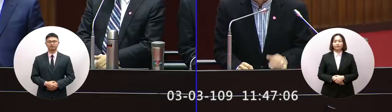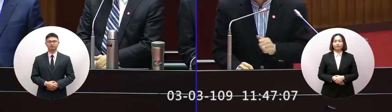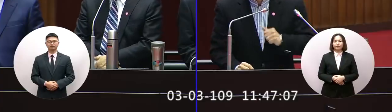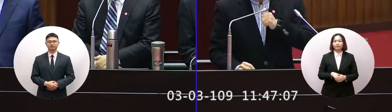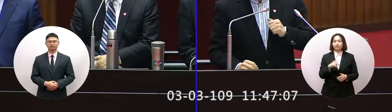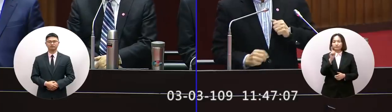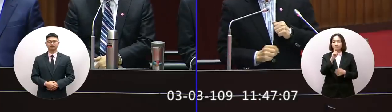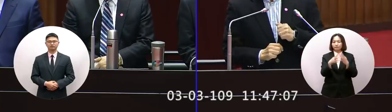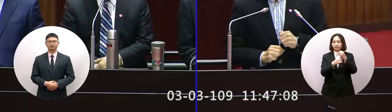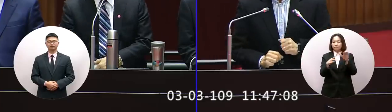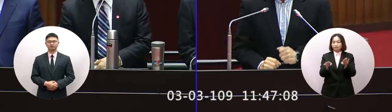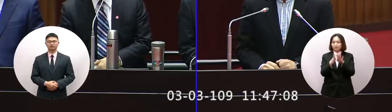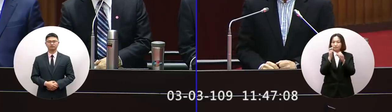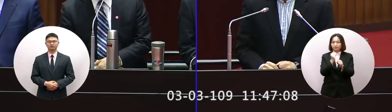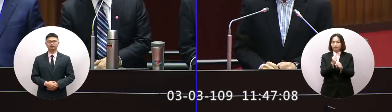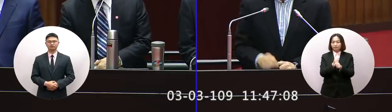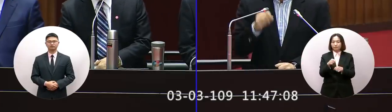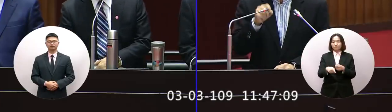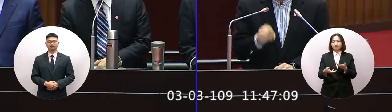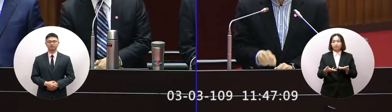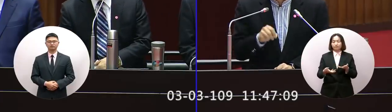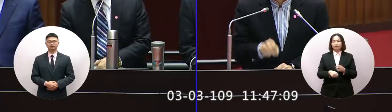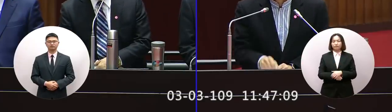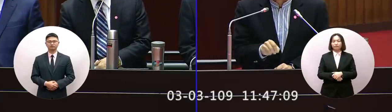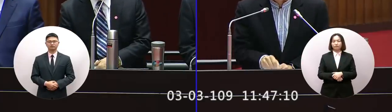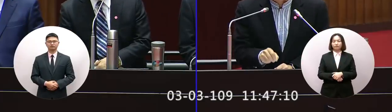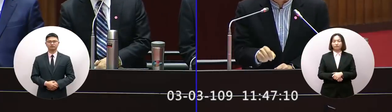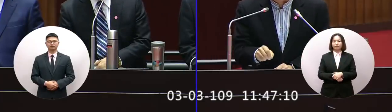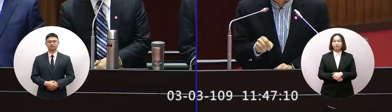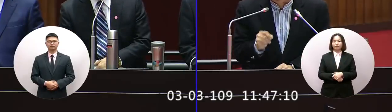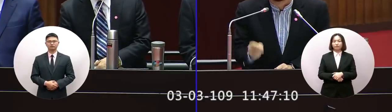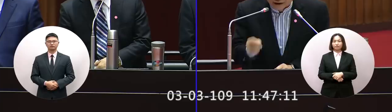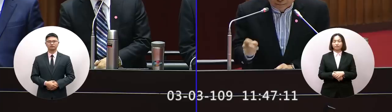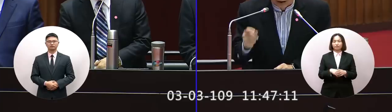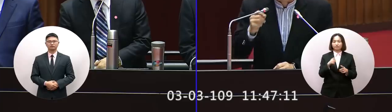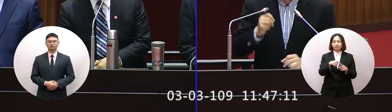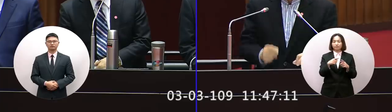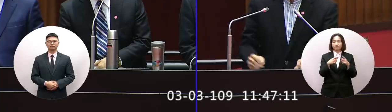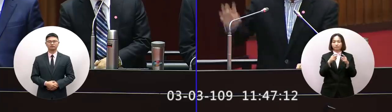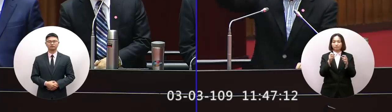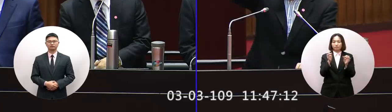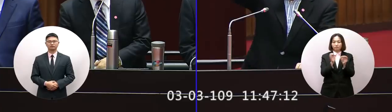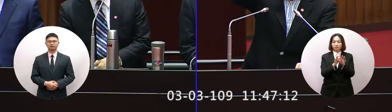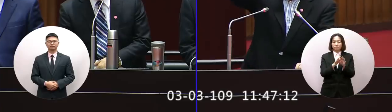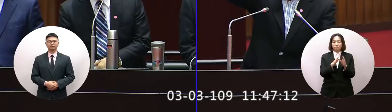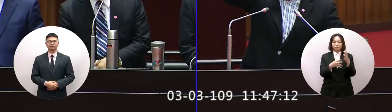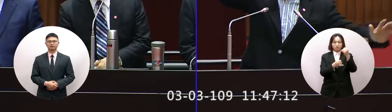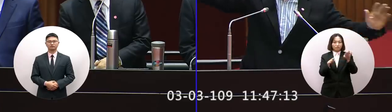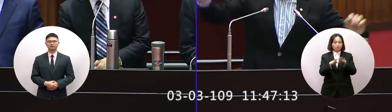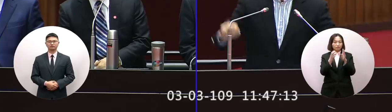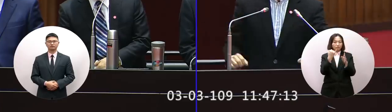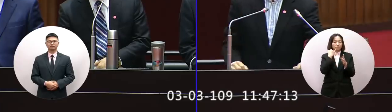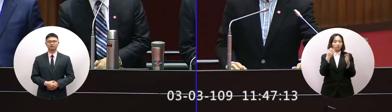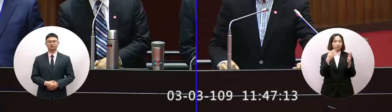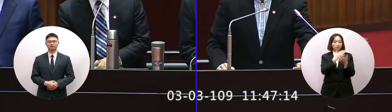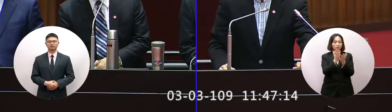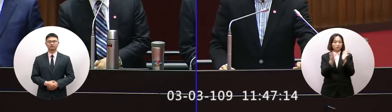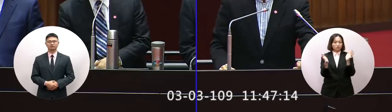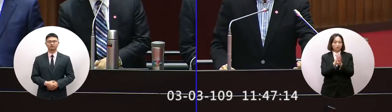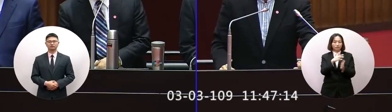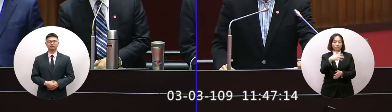什麼時候實施當什麼時候開始用這兩百塊西洋總共八百